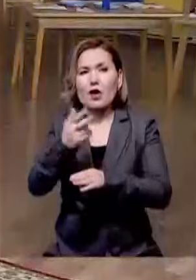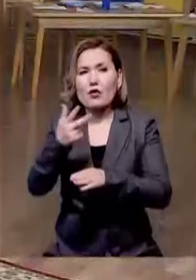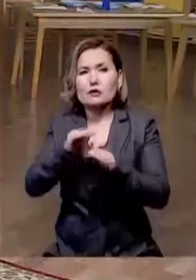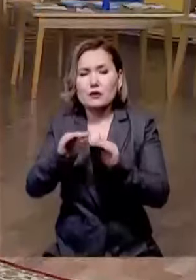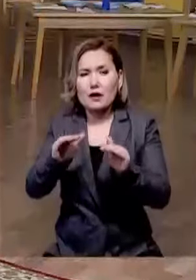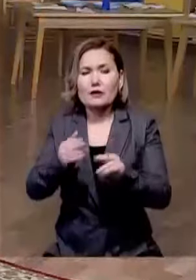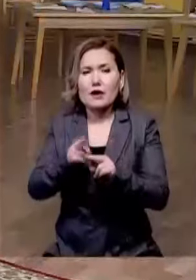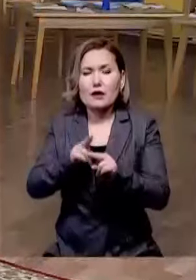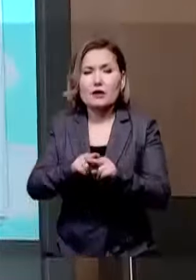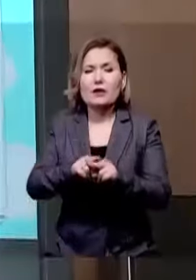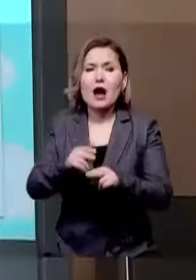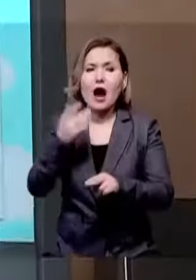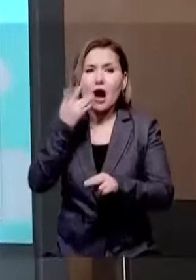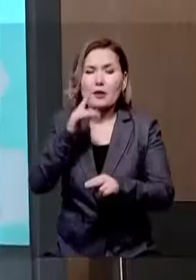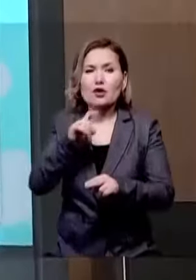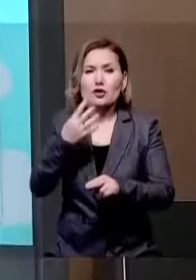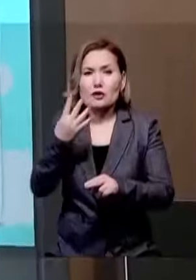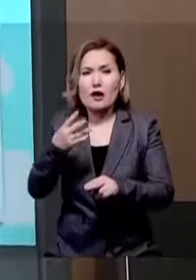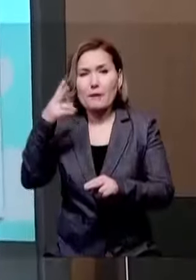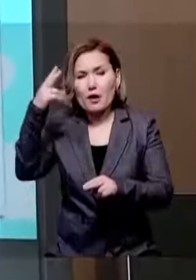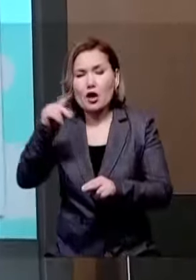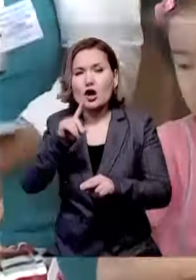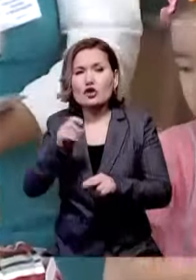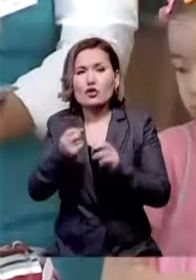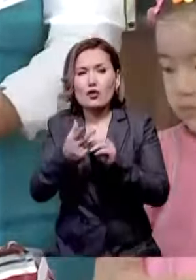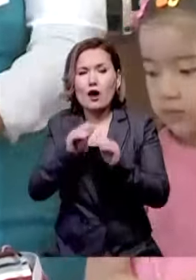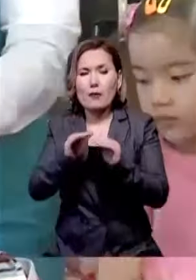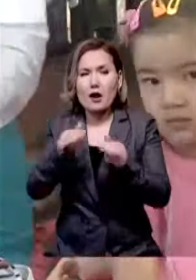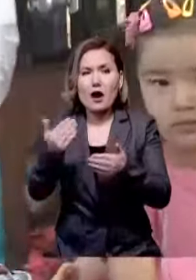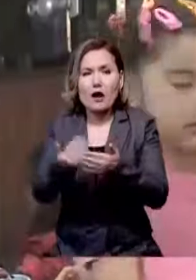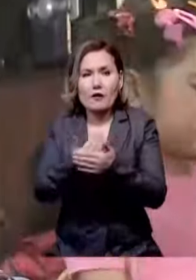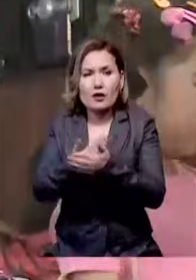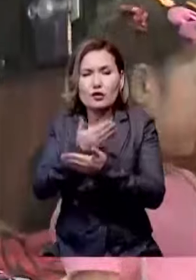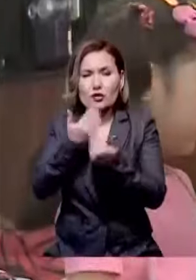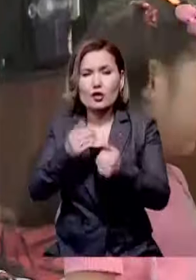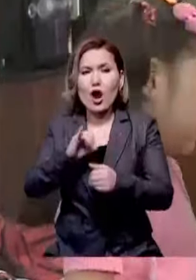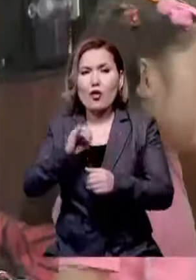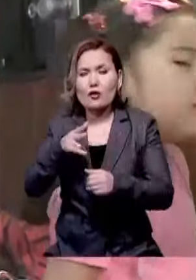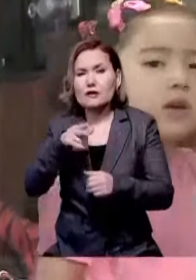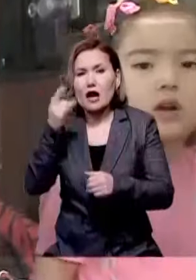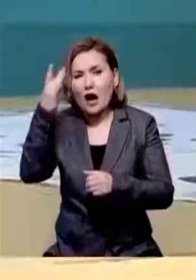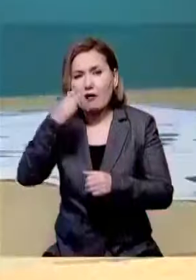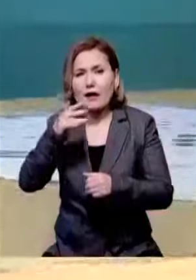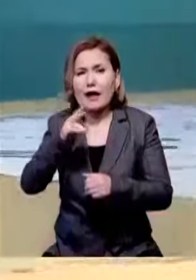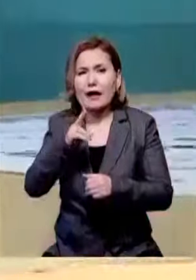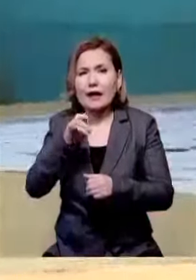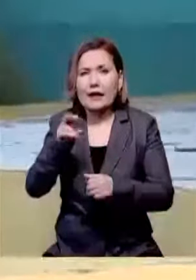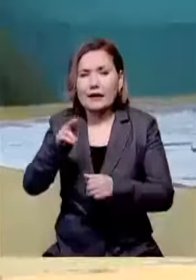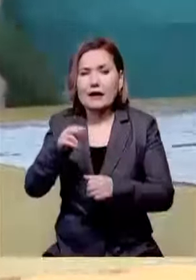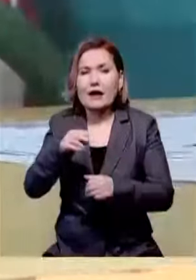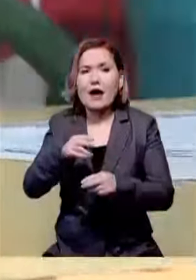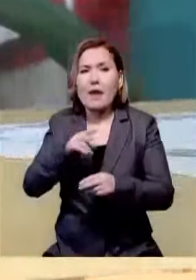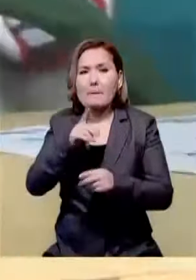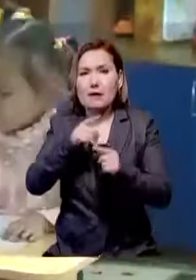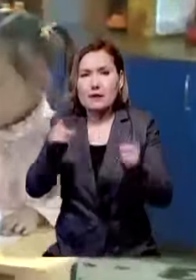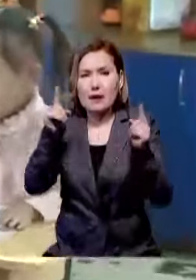баладан Америкадағы 104, Бельгиядағы 113 баладан хабар жоқ. Оңтүстік Африка, Кения, Филиппин,